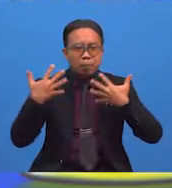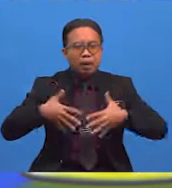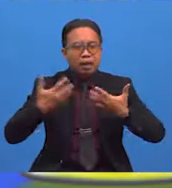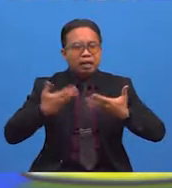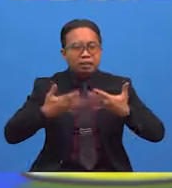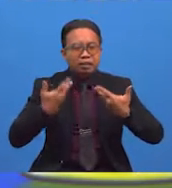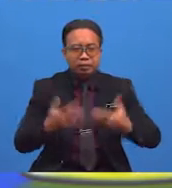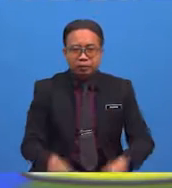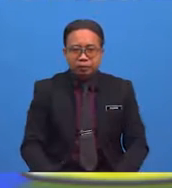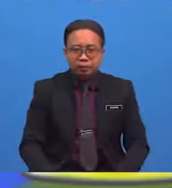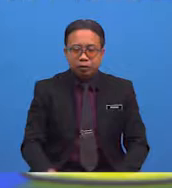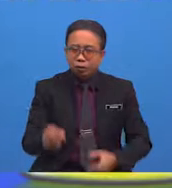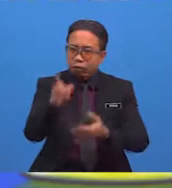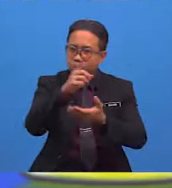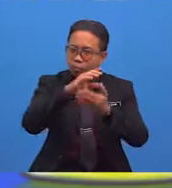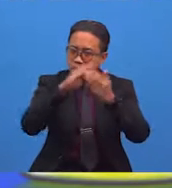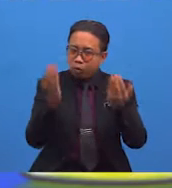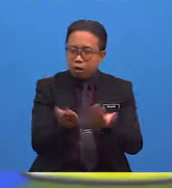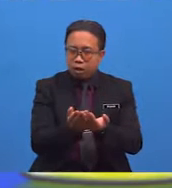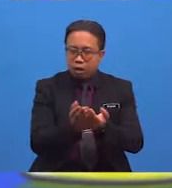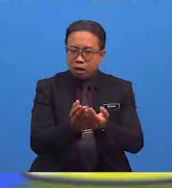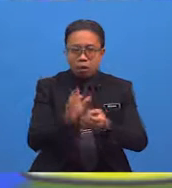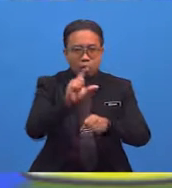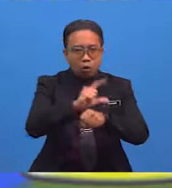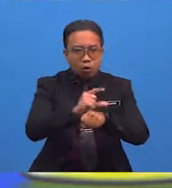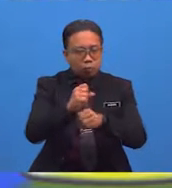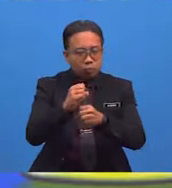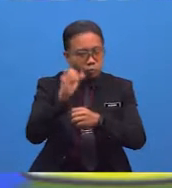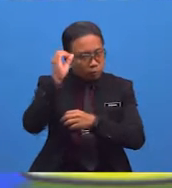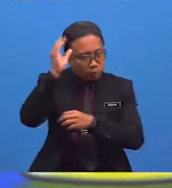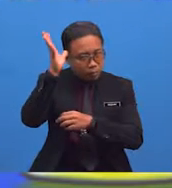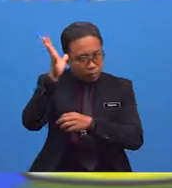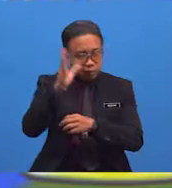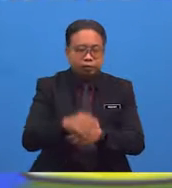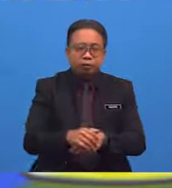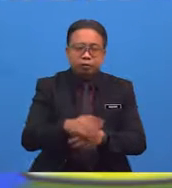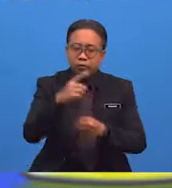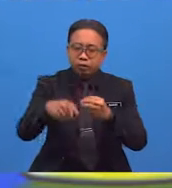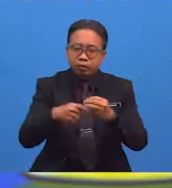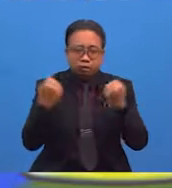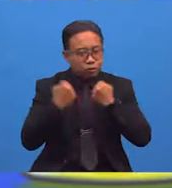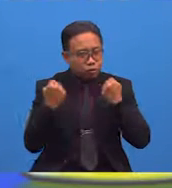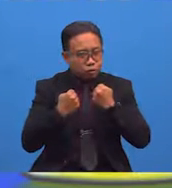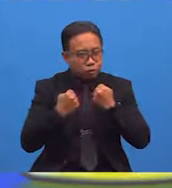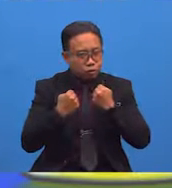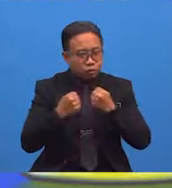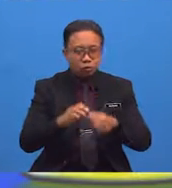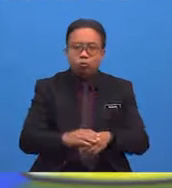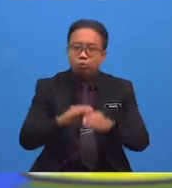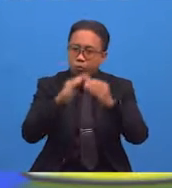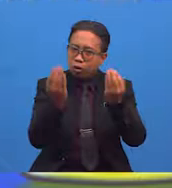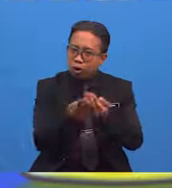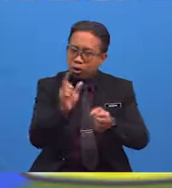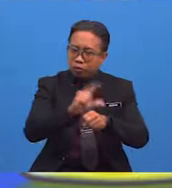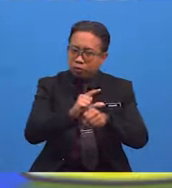bahawa bebola logam itu mengembang. Apabila disejukkan, bebola logam kembali ke